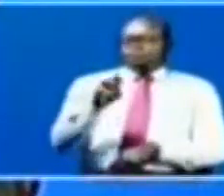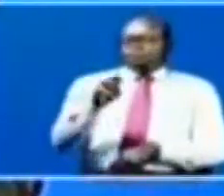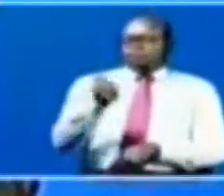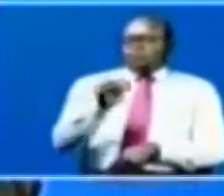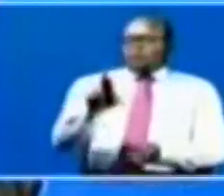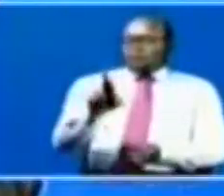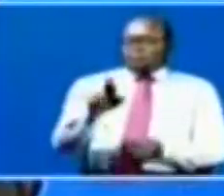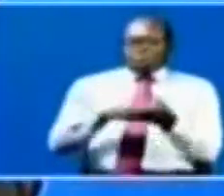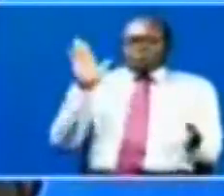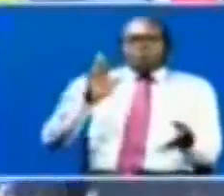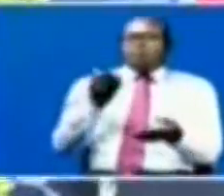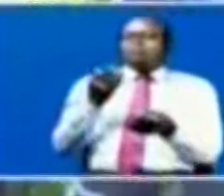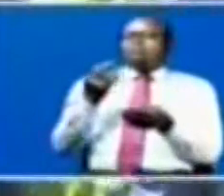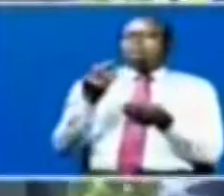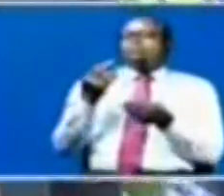maelezo zaidi.